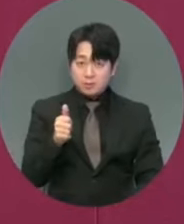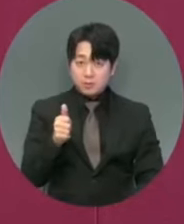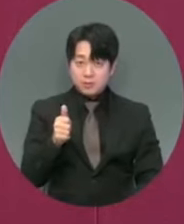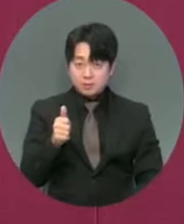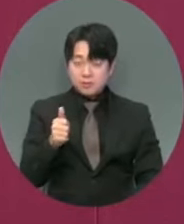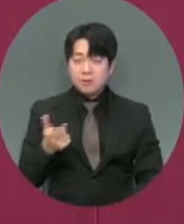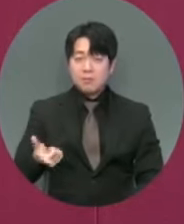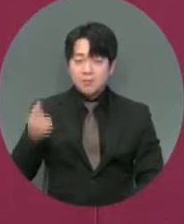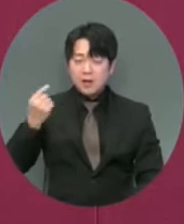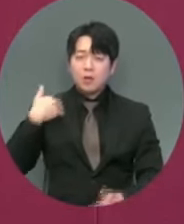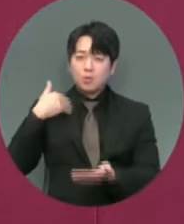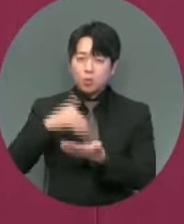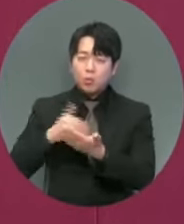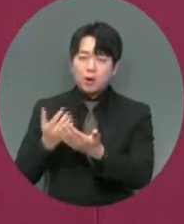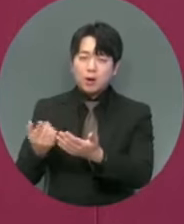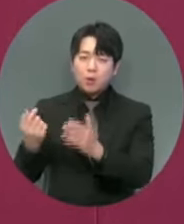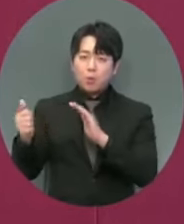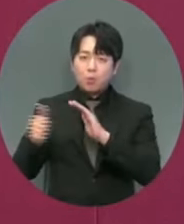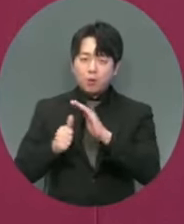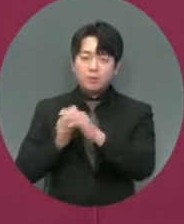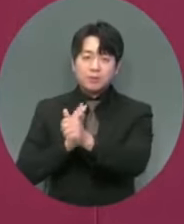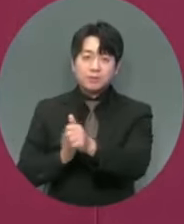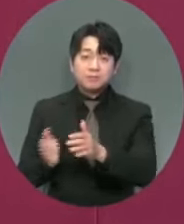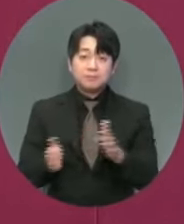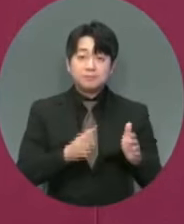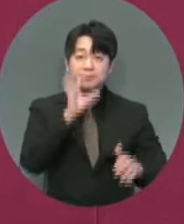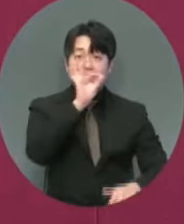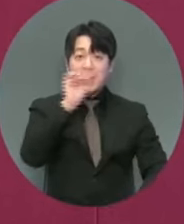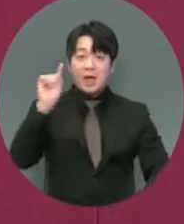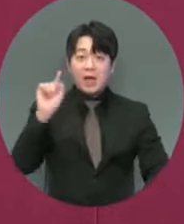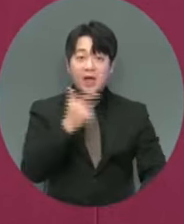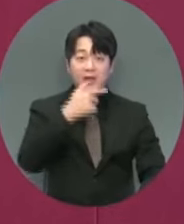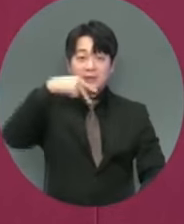어서 돌아오십시오. 안상훈 의원,